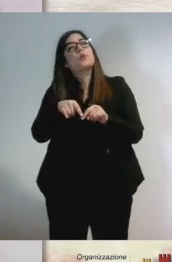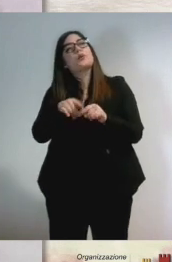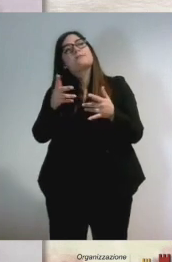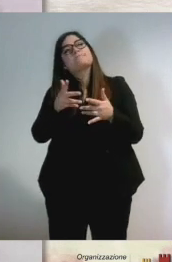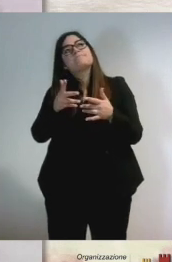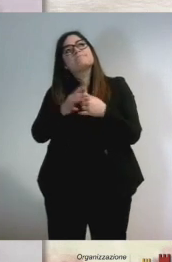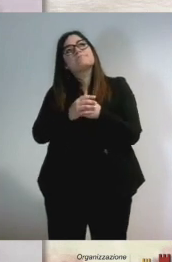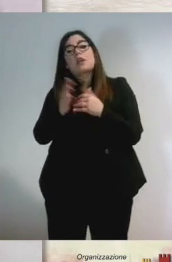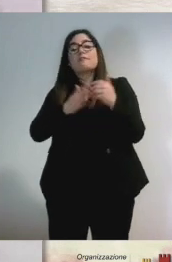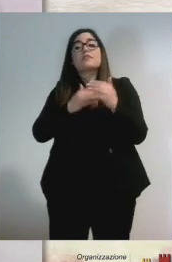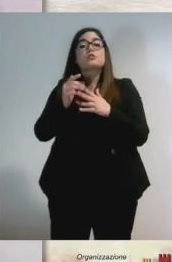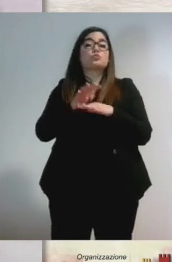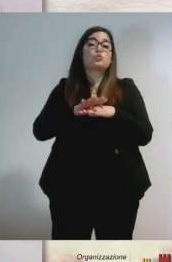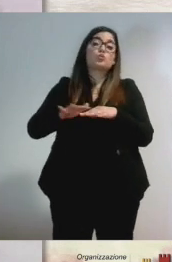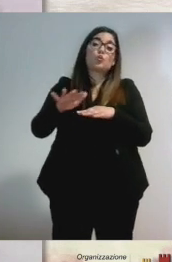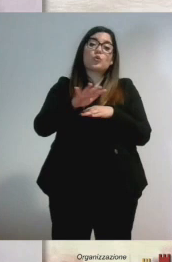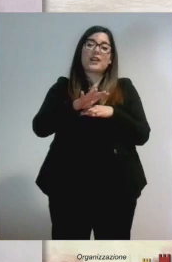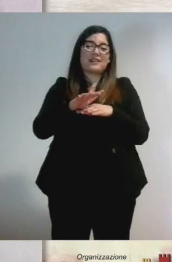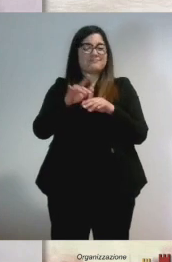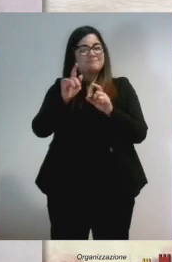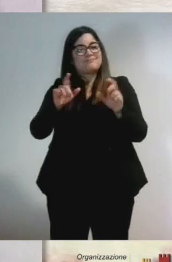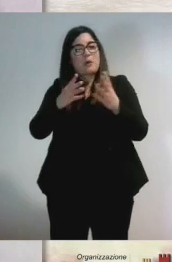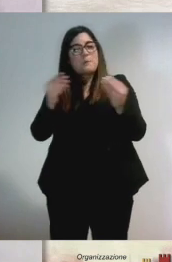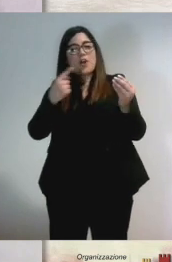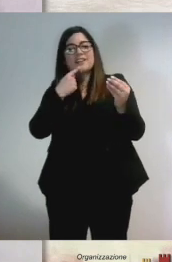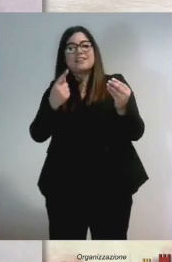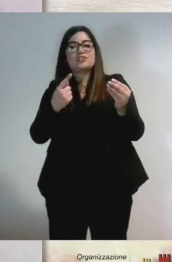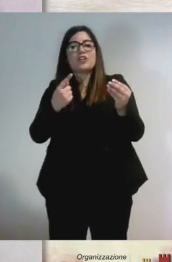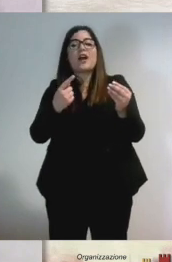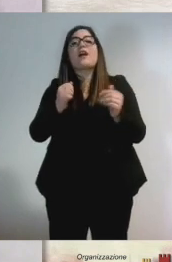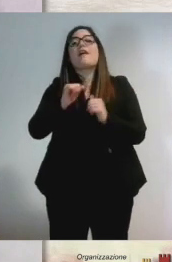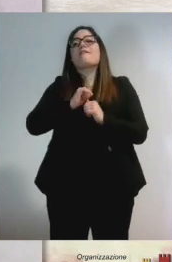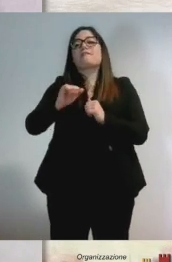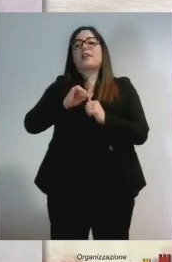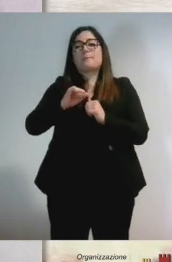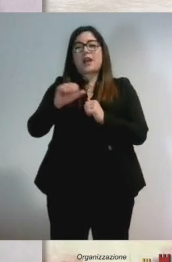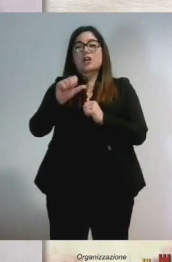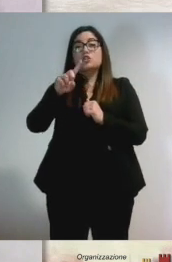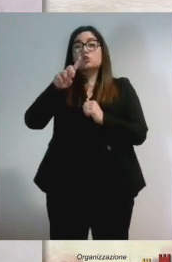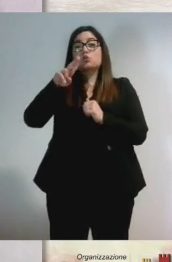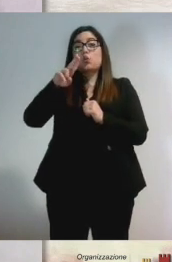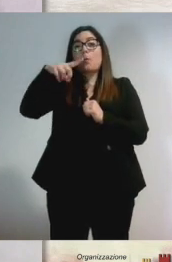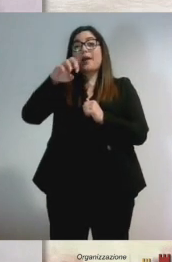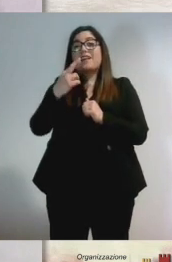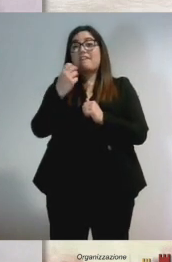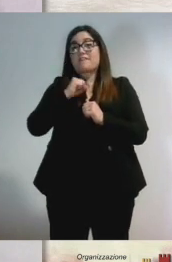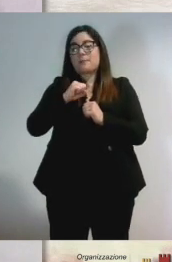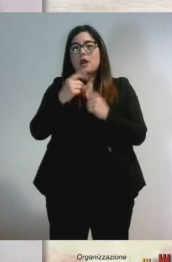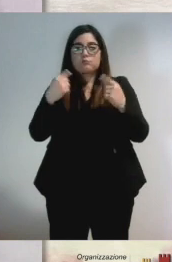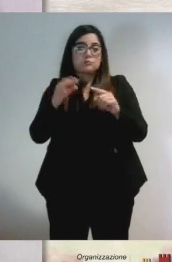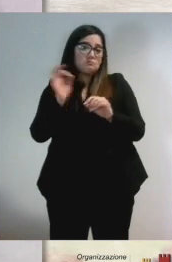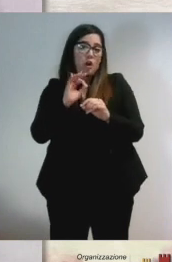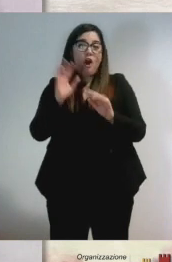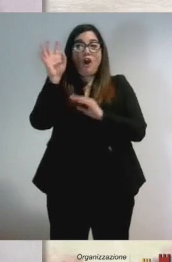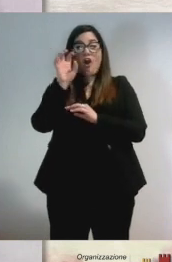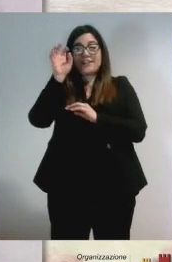infrastrutture quella che molti chiamano la super Fibra soprattutto la rete di connessione nei piccoli comuni qualche